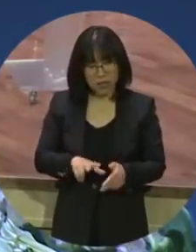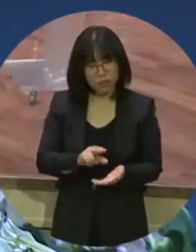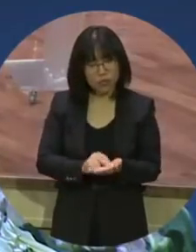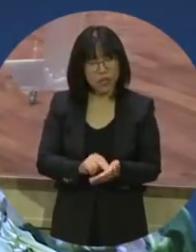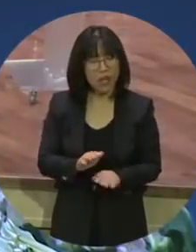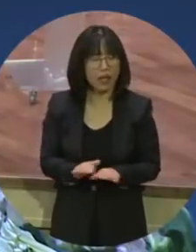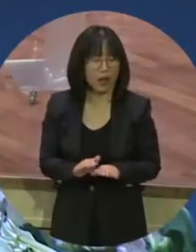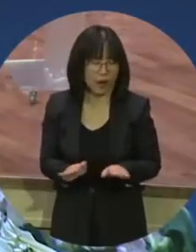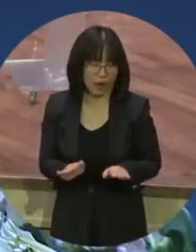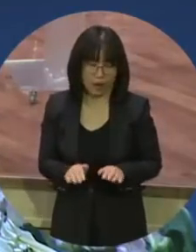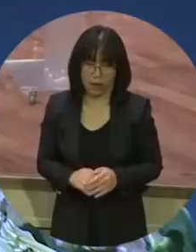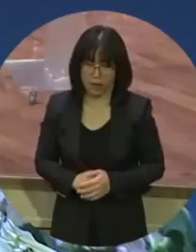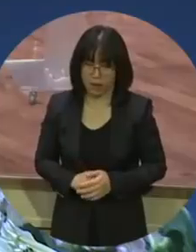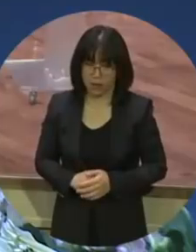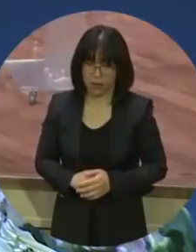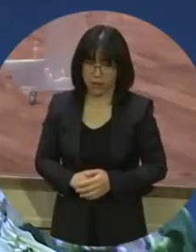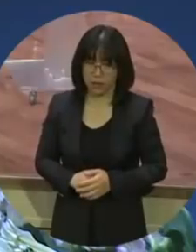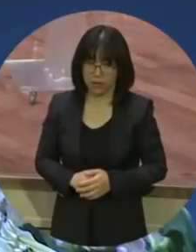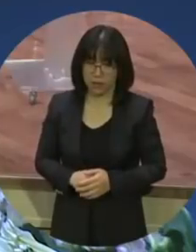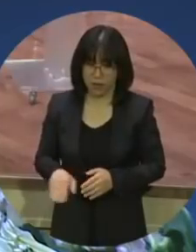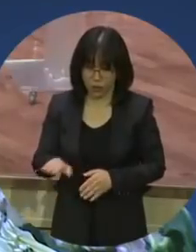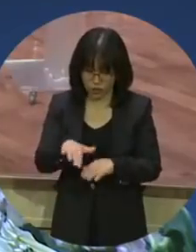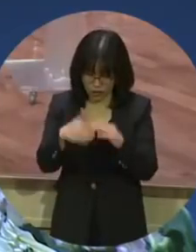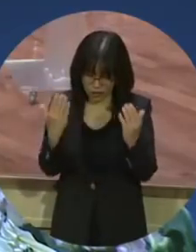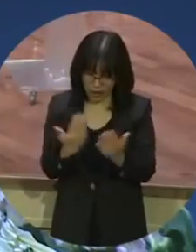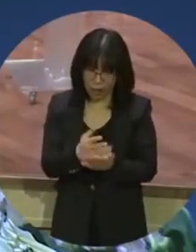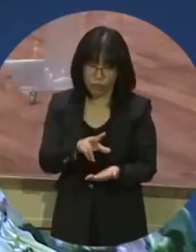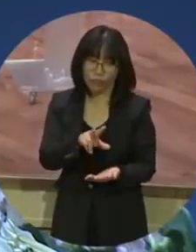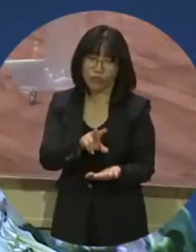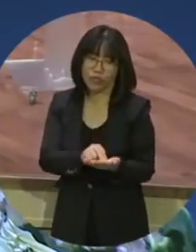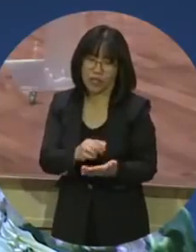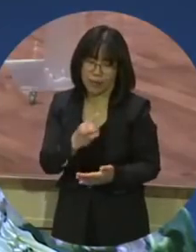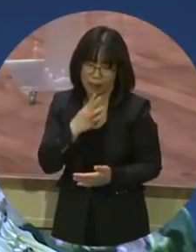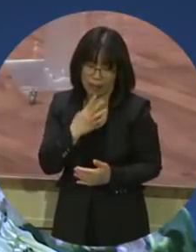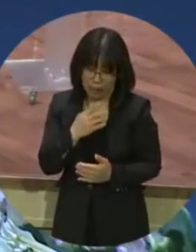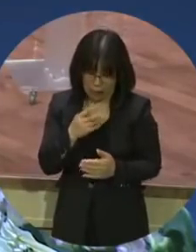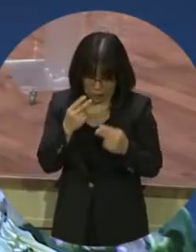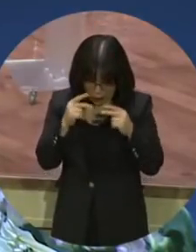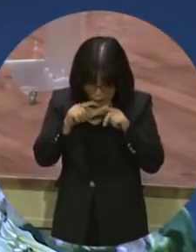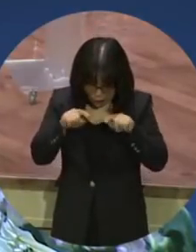해결될까? 우리는 주로 문제 해결에 집착하고 문제 해결에 매달립니다.